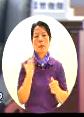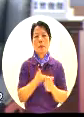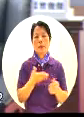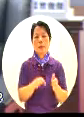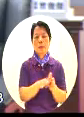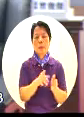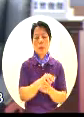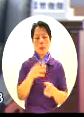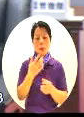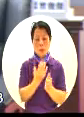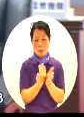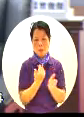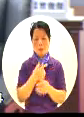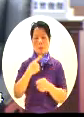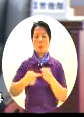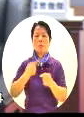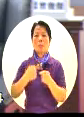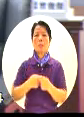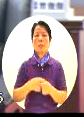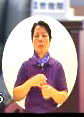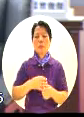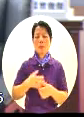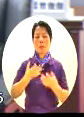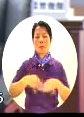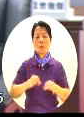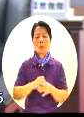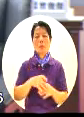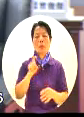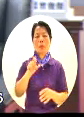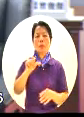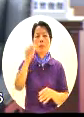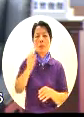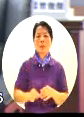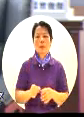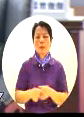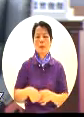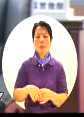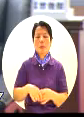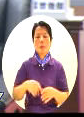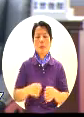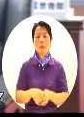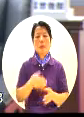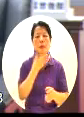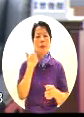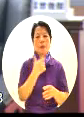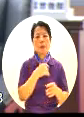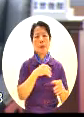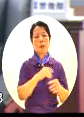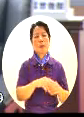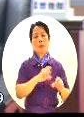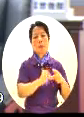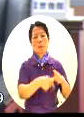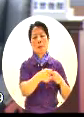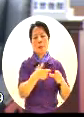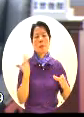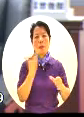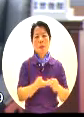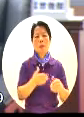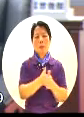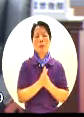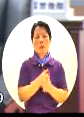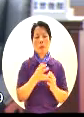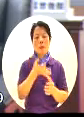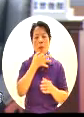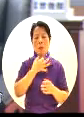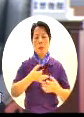年的亏损是多少？15亿。结果我们民营化以后，一年的补贴亏损也